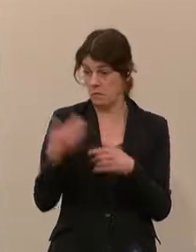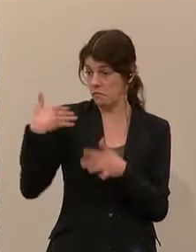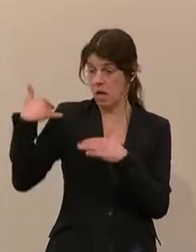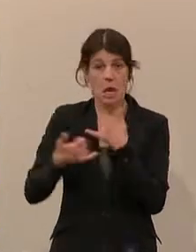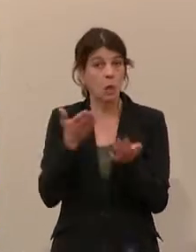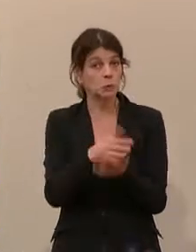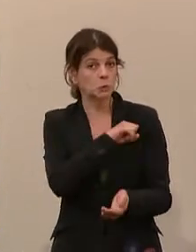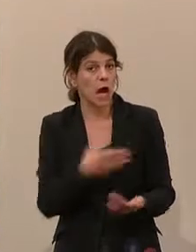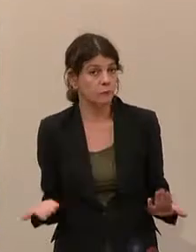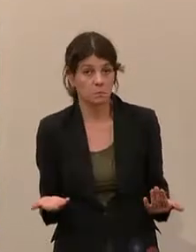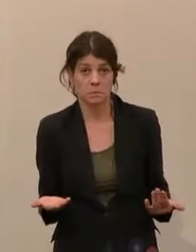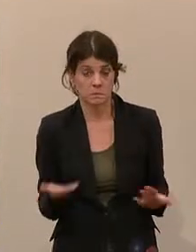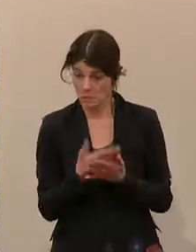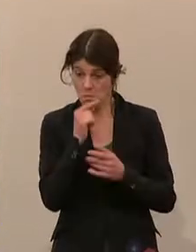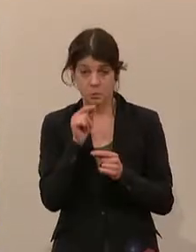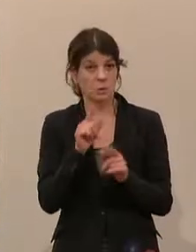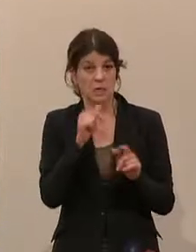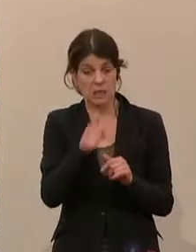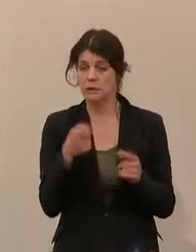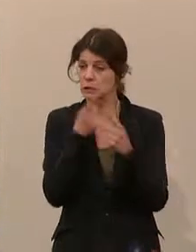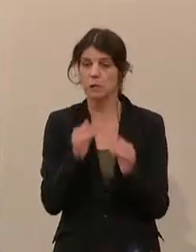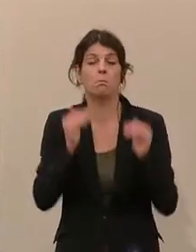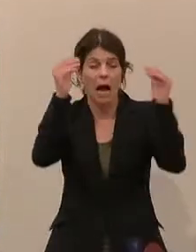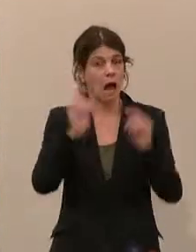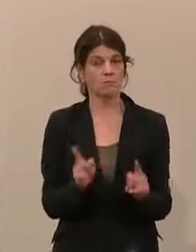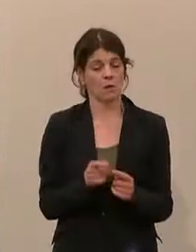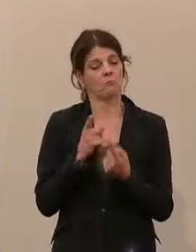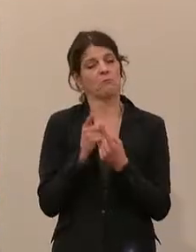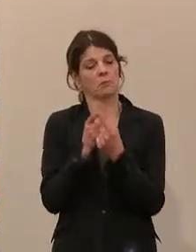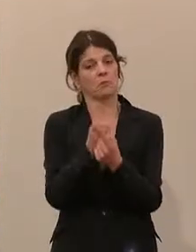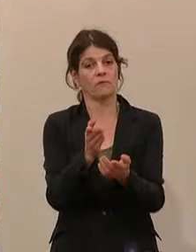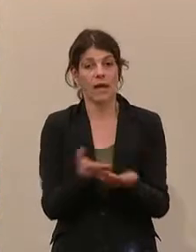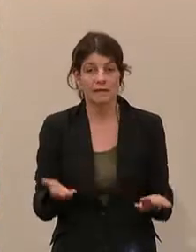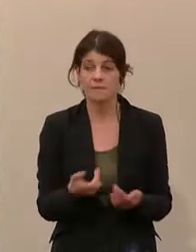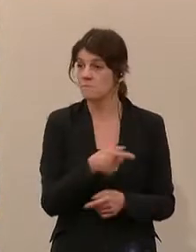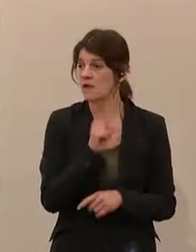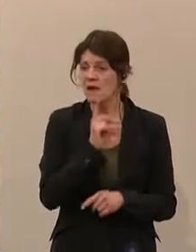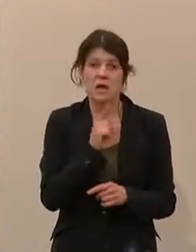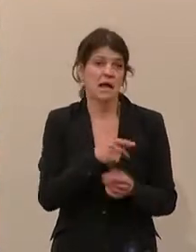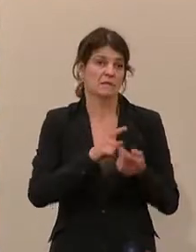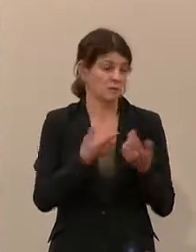erreicht worden. Das zeigt auch, wie wenig ambitioniert hier geplant wird. Schade.